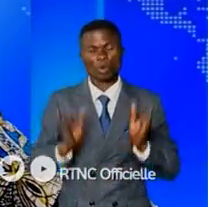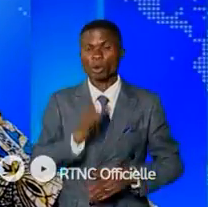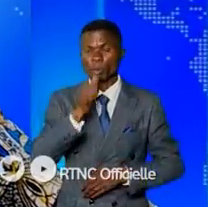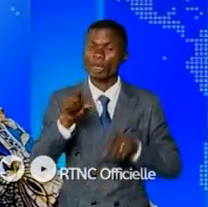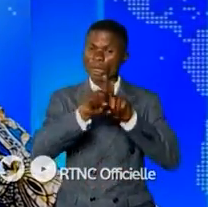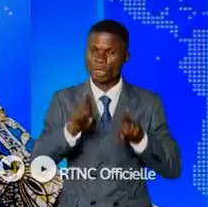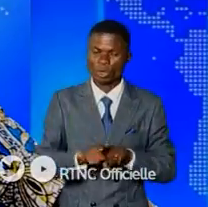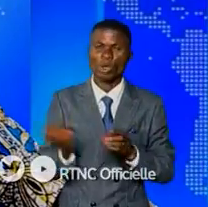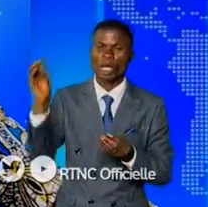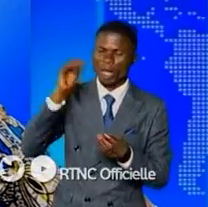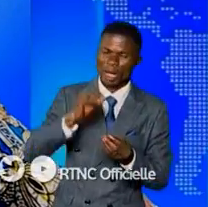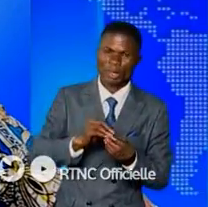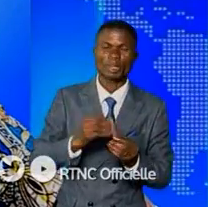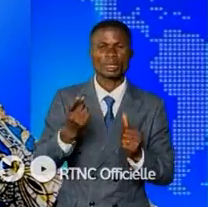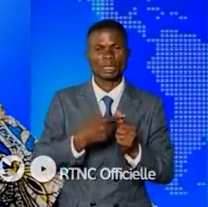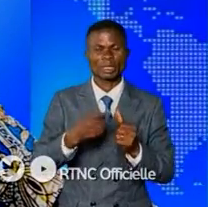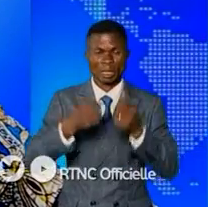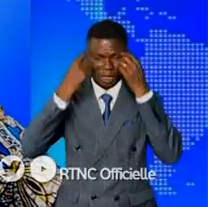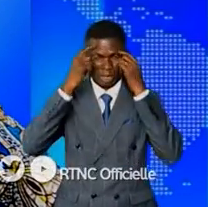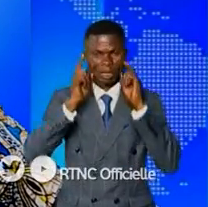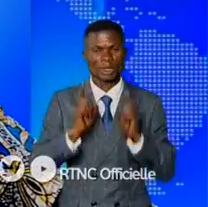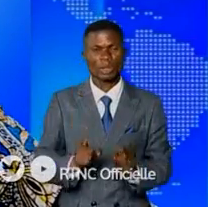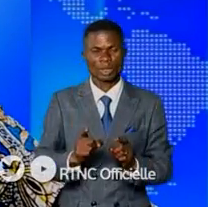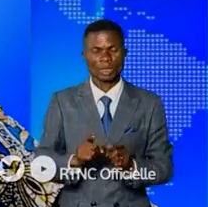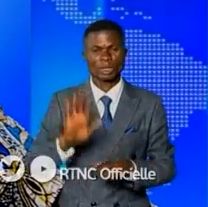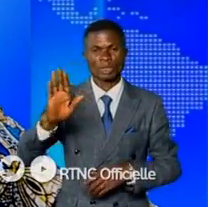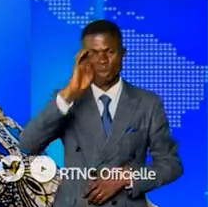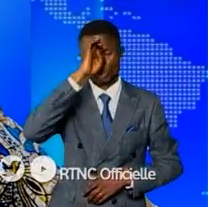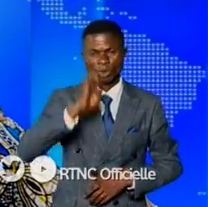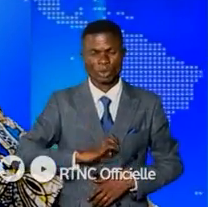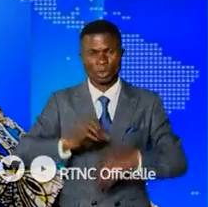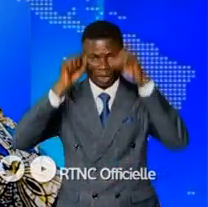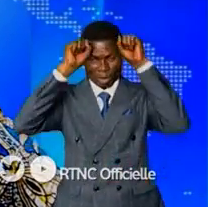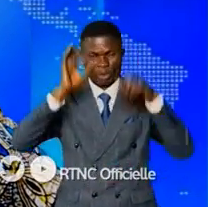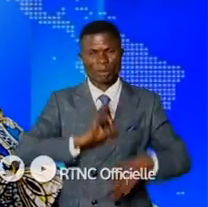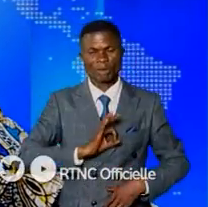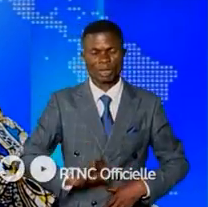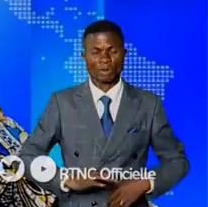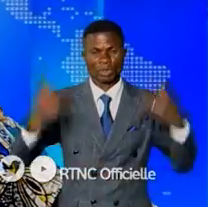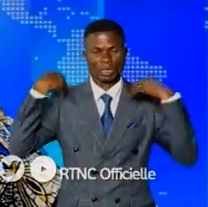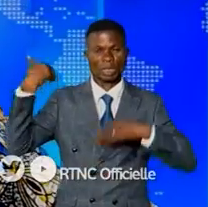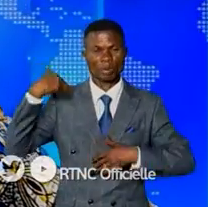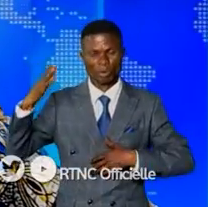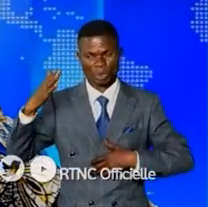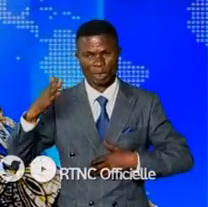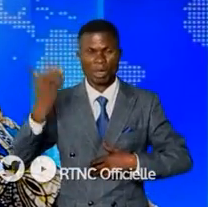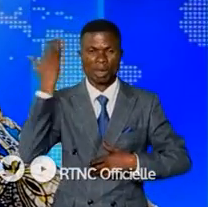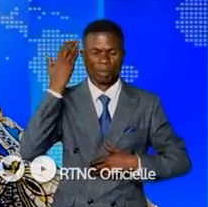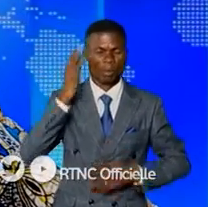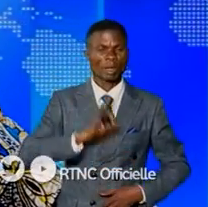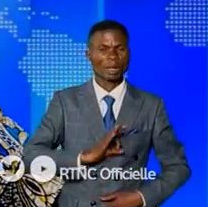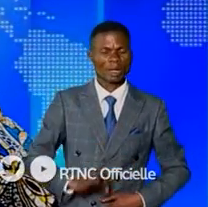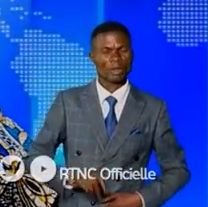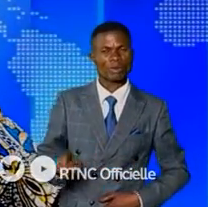congolaise, mais aussi et surtout la détermination de son Excellence, Monsieur le Président de la République, chef de l'État, Monsieur